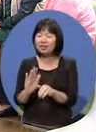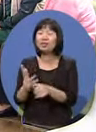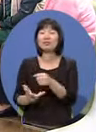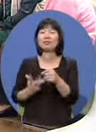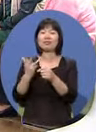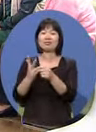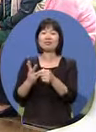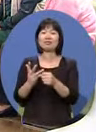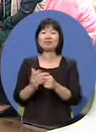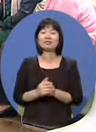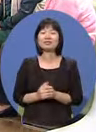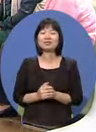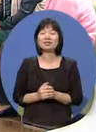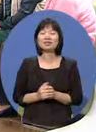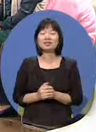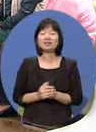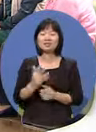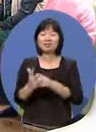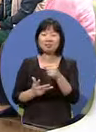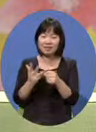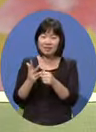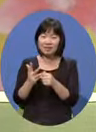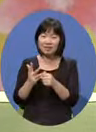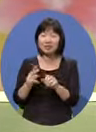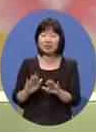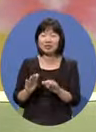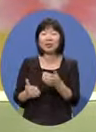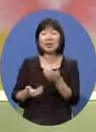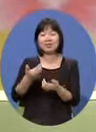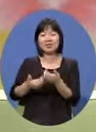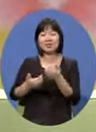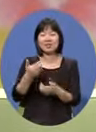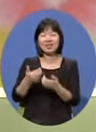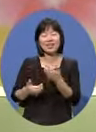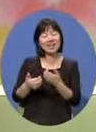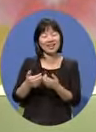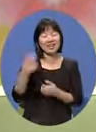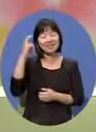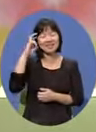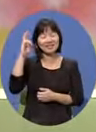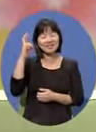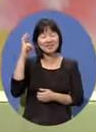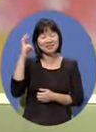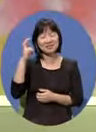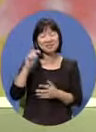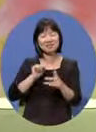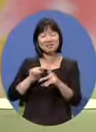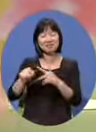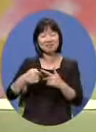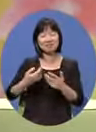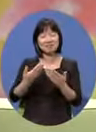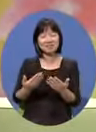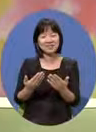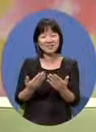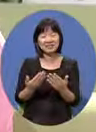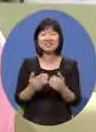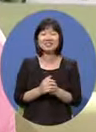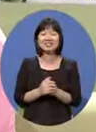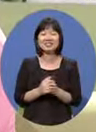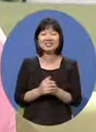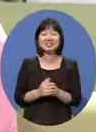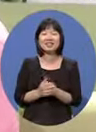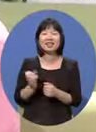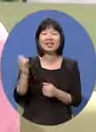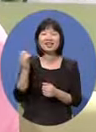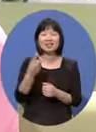지? 8년 됐어요. 8년. 네. 아, 8년이면 네. 좀 어색할 만도 네, 하네요. 그렇죠. 지적할 만 하죠. 그럼요. 안 해본 지 너무 오래돼서. 근데 또